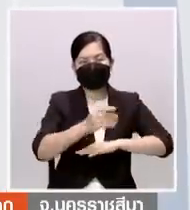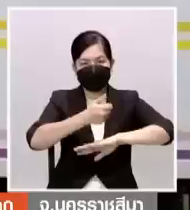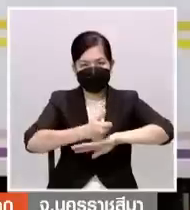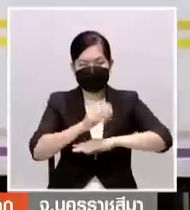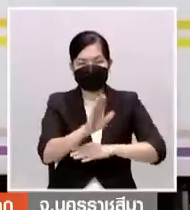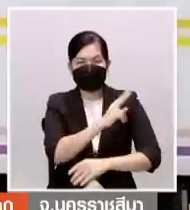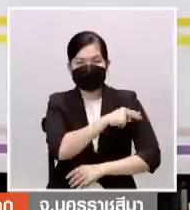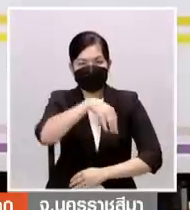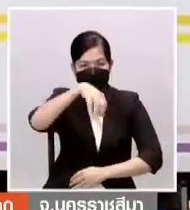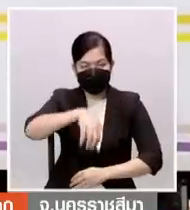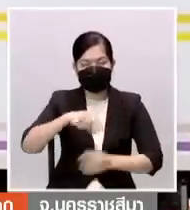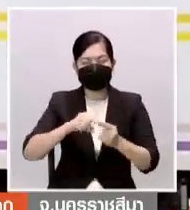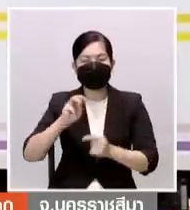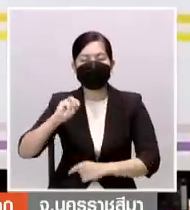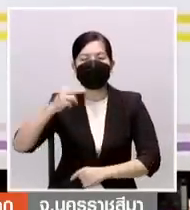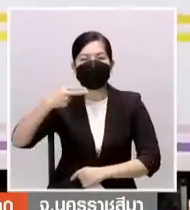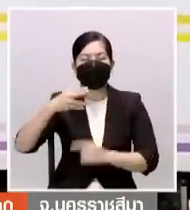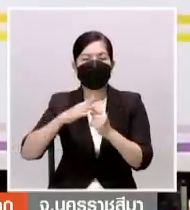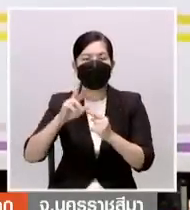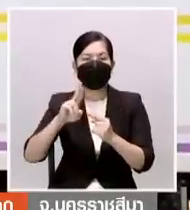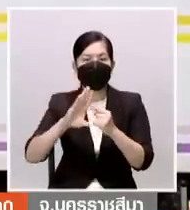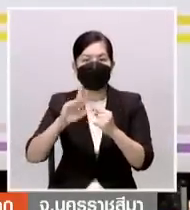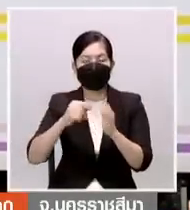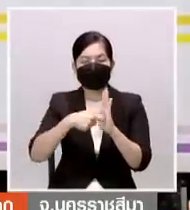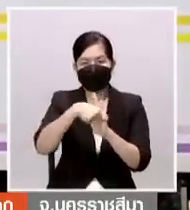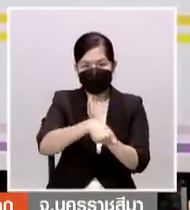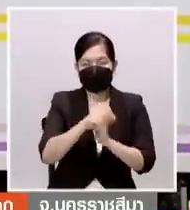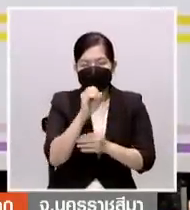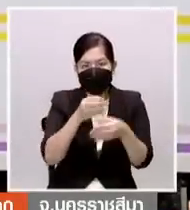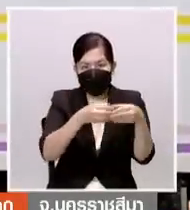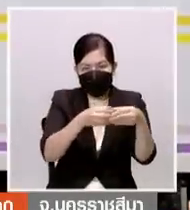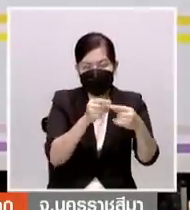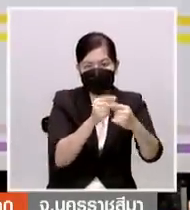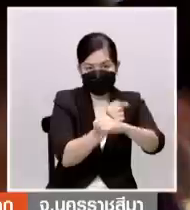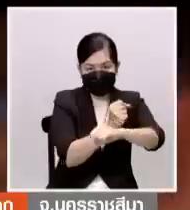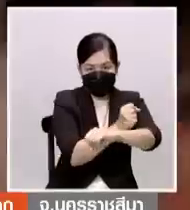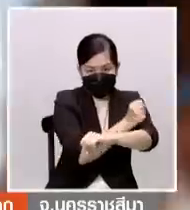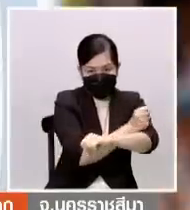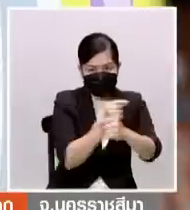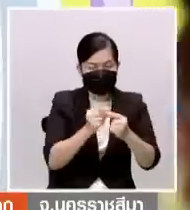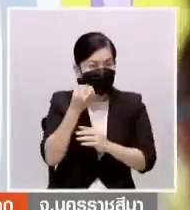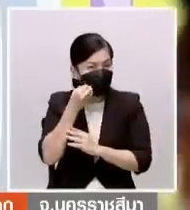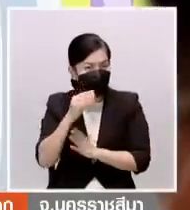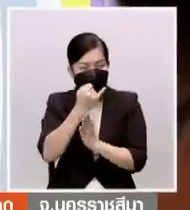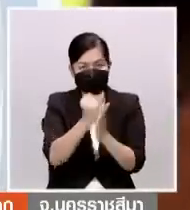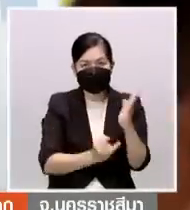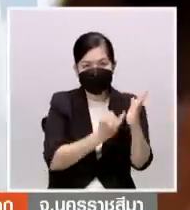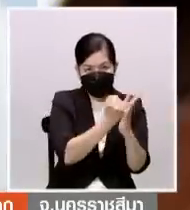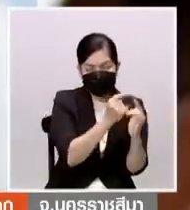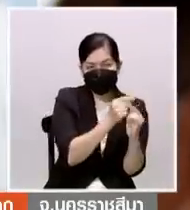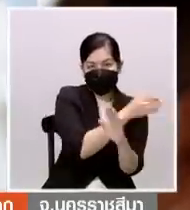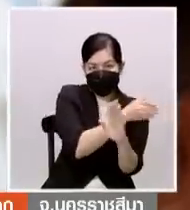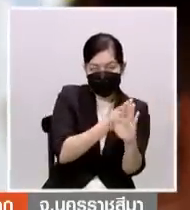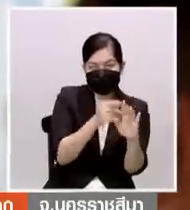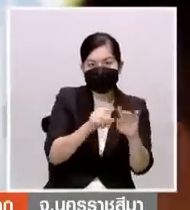พยาบาลมหาราชนครราชสีมาก็กล่าวว่าสำหรับแรงงานบางส่วนเนี่ยที่เดินทางกลับภูมิลำเนาก่อนที่จะมีคำสั่งปิดแคมป์